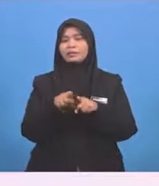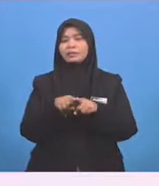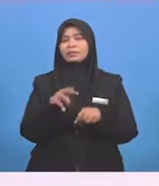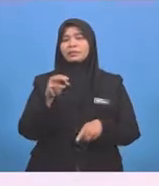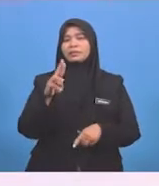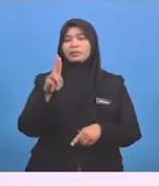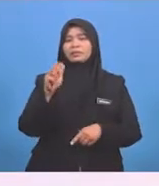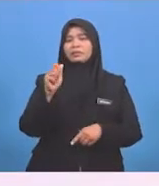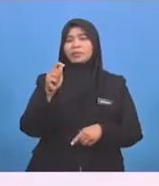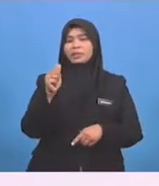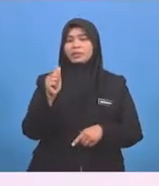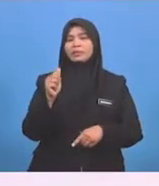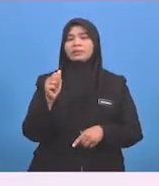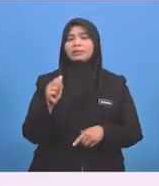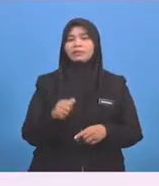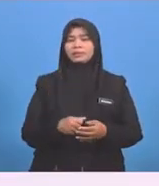per kilogram.